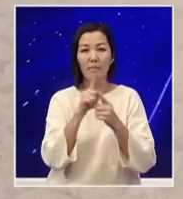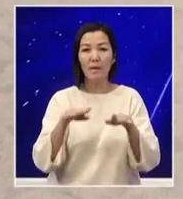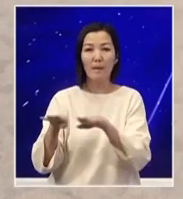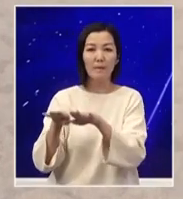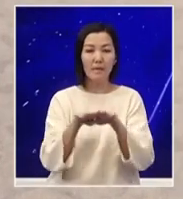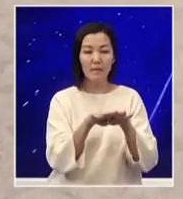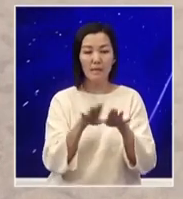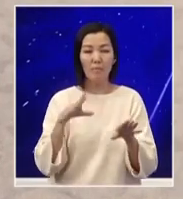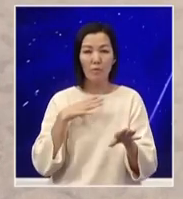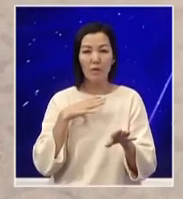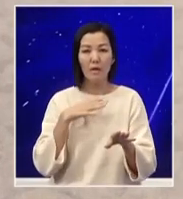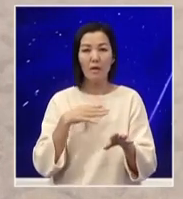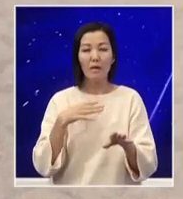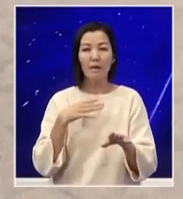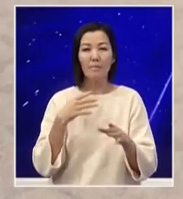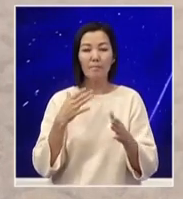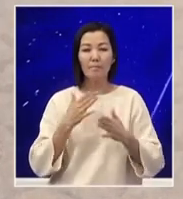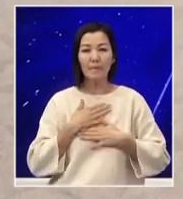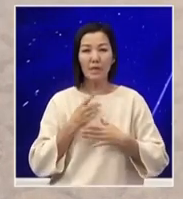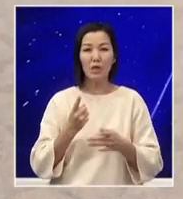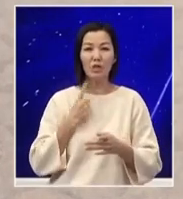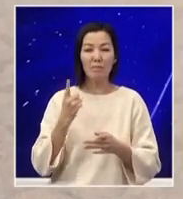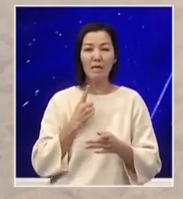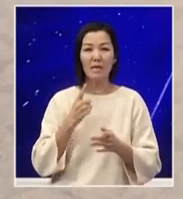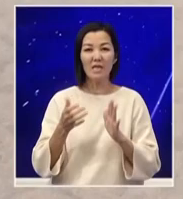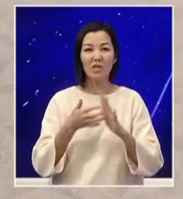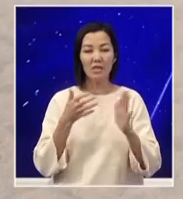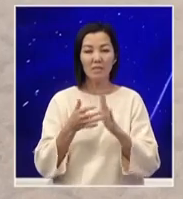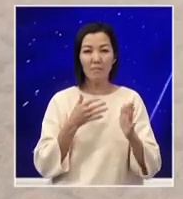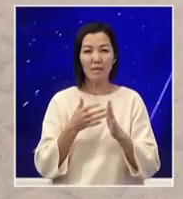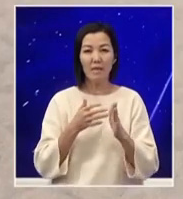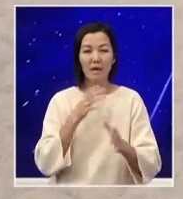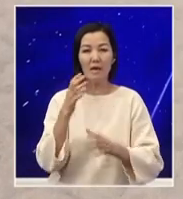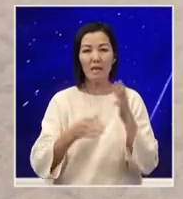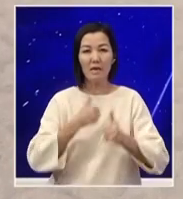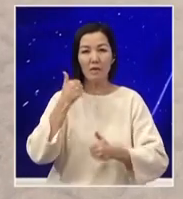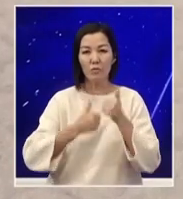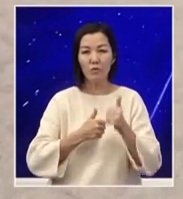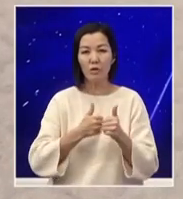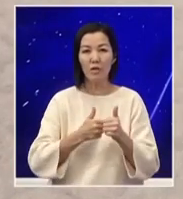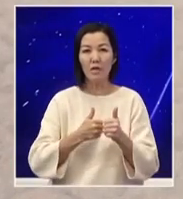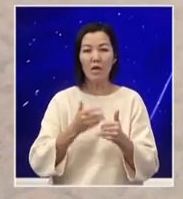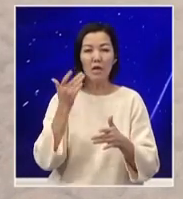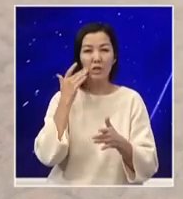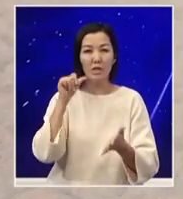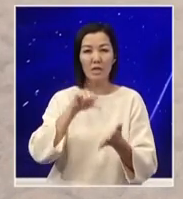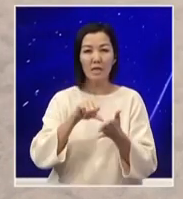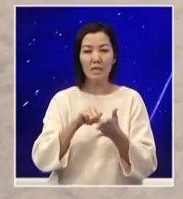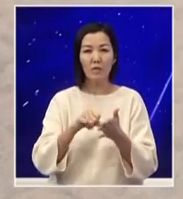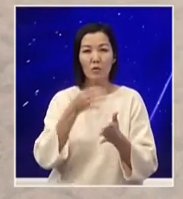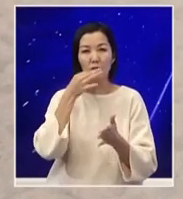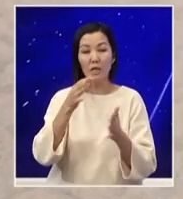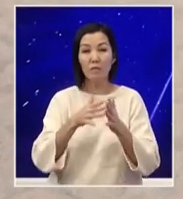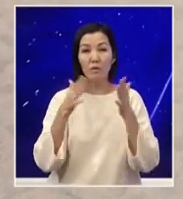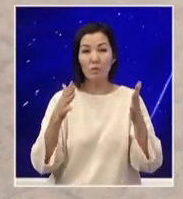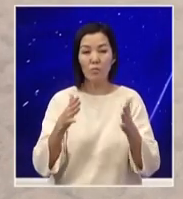тең өнер көрсеттік. Бізге тек шеберлік жетіспеді. Керекуліктер халықаралық турнирлерге жиі қатысады, сондықтан олардың тәжірибесі